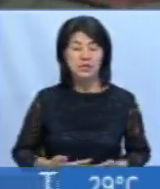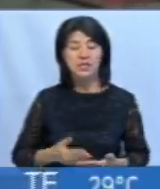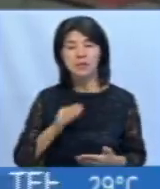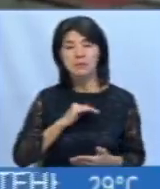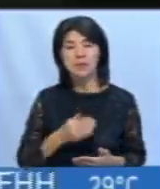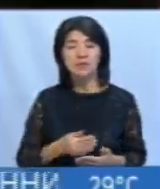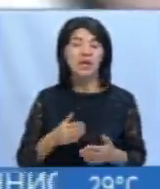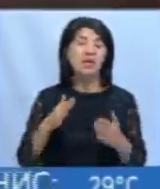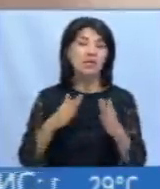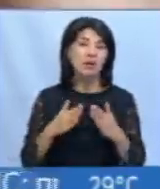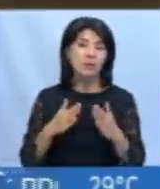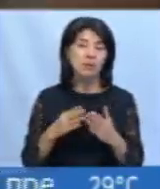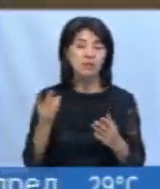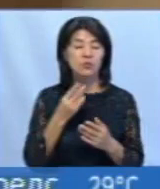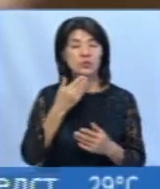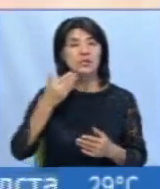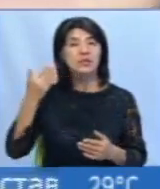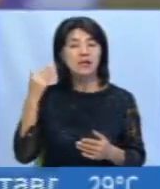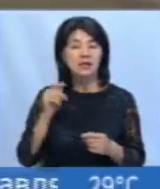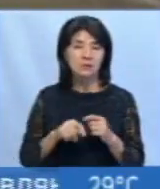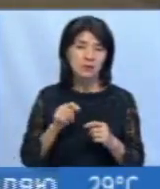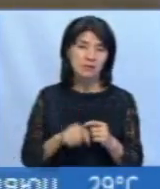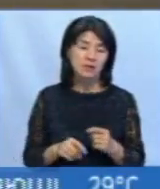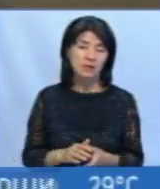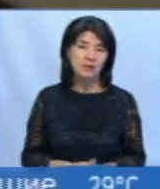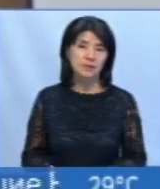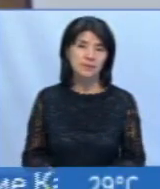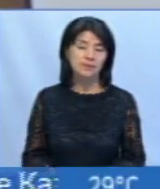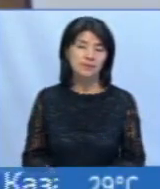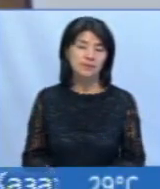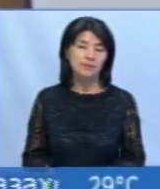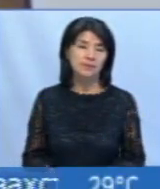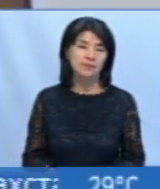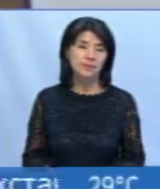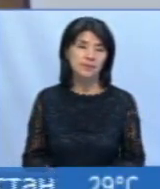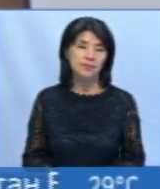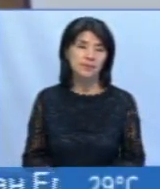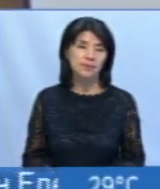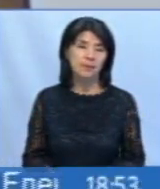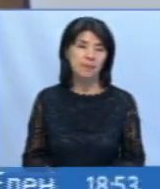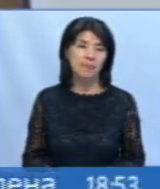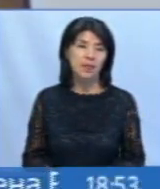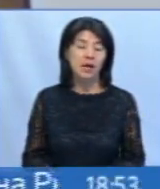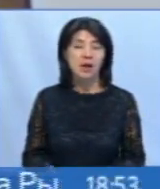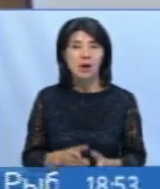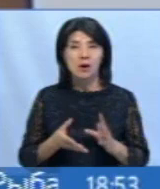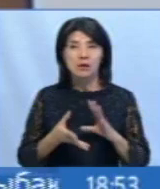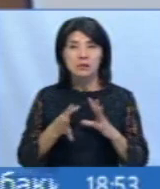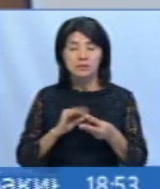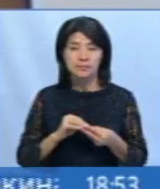ее заранее для того, чтобы избежать случаев пожаров. По итогу отопительного периода мы